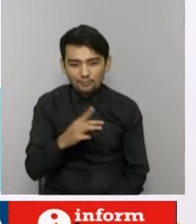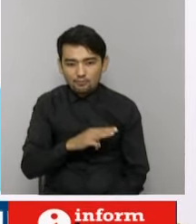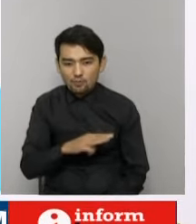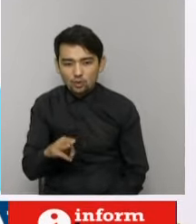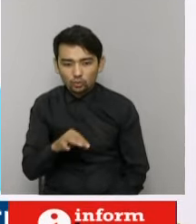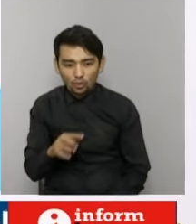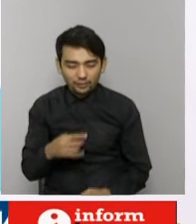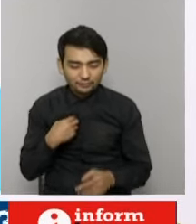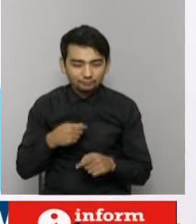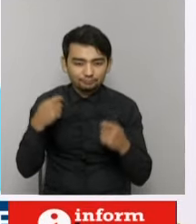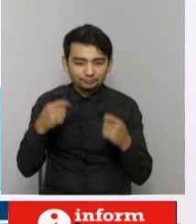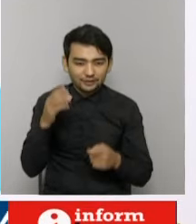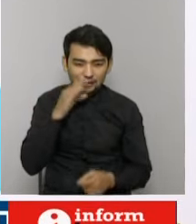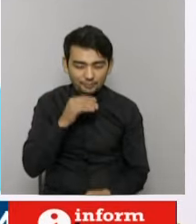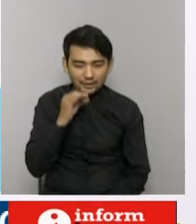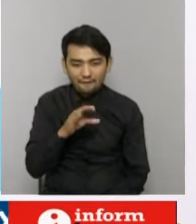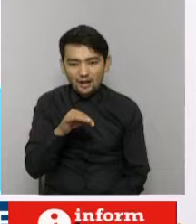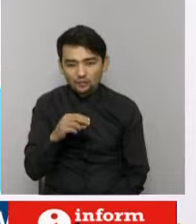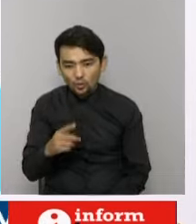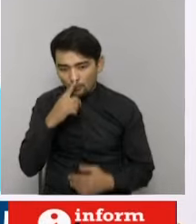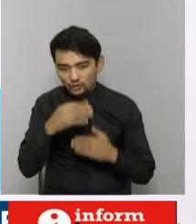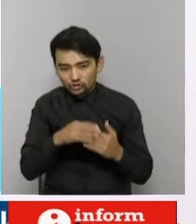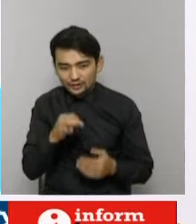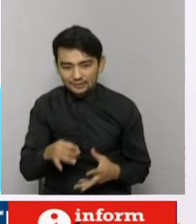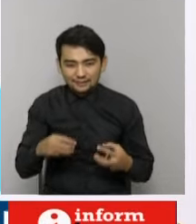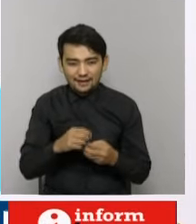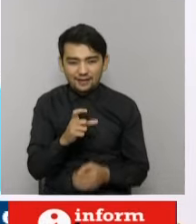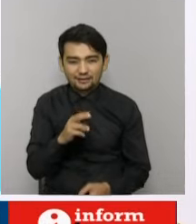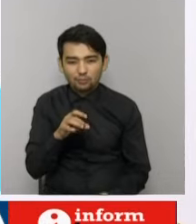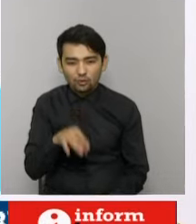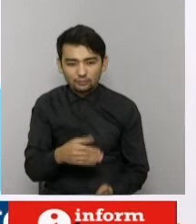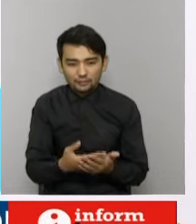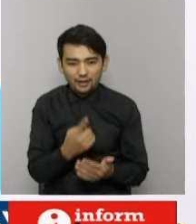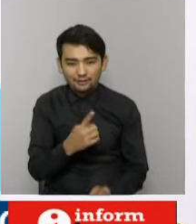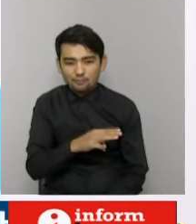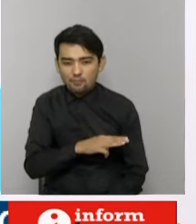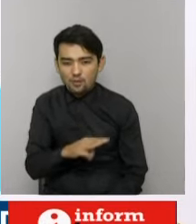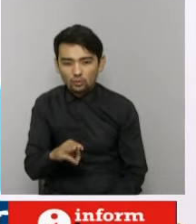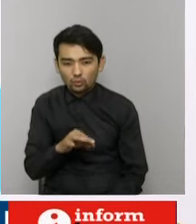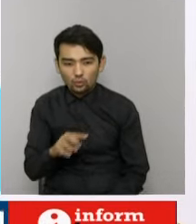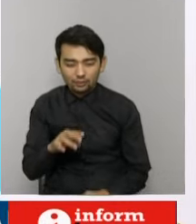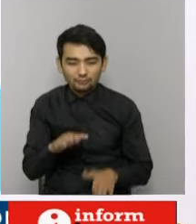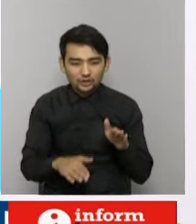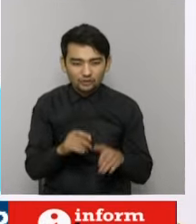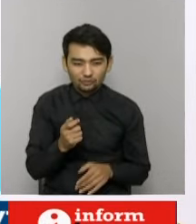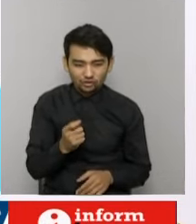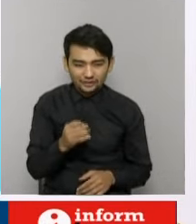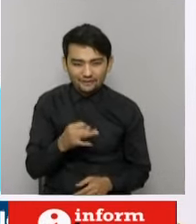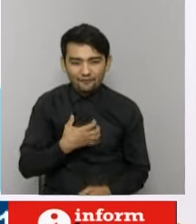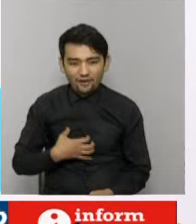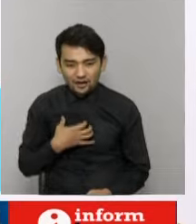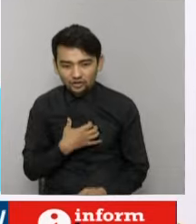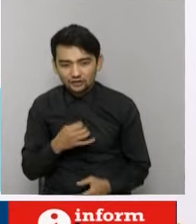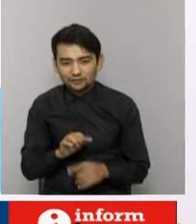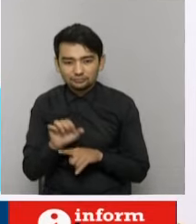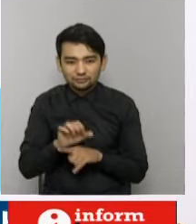В Турцию и страны Ближнего Востока потенциал экспорта составляет почти 1 миллион тонн пшеницы. Важно восстановление